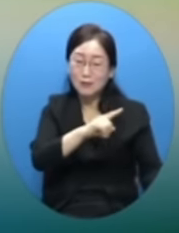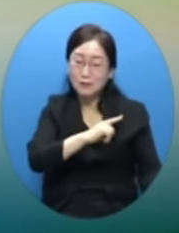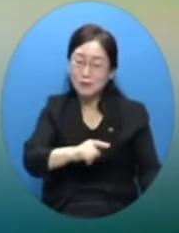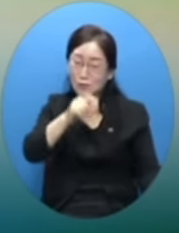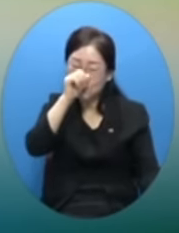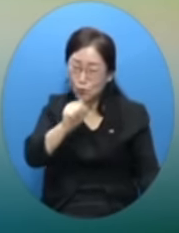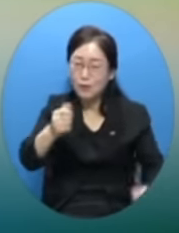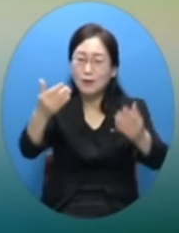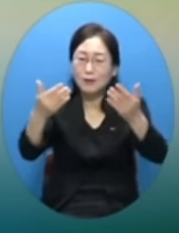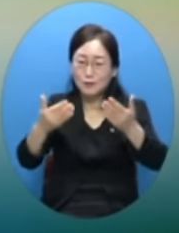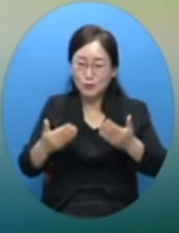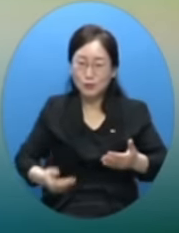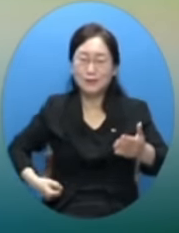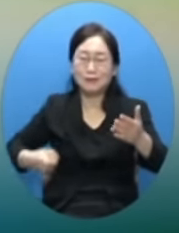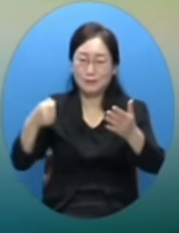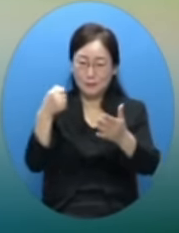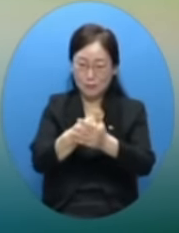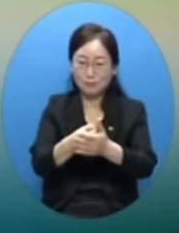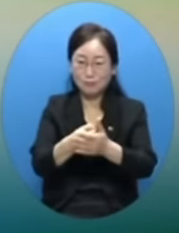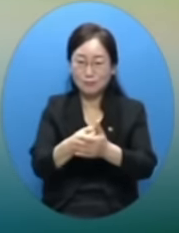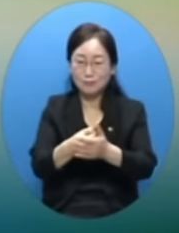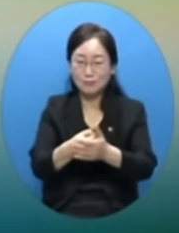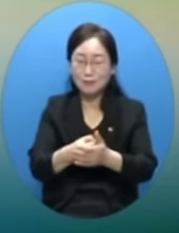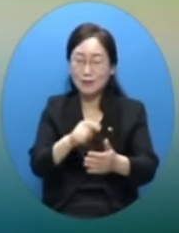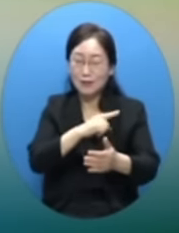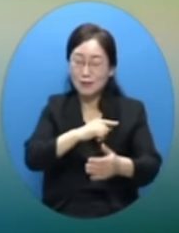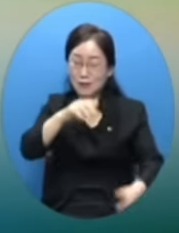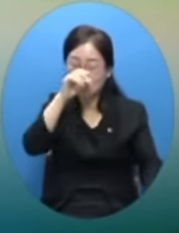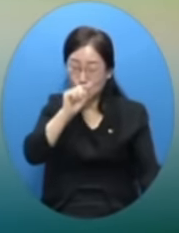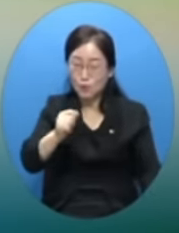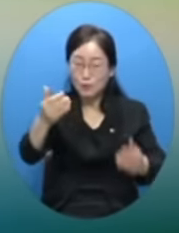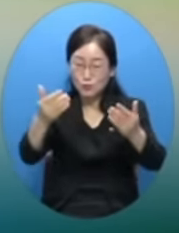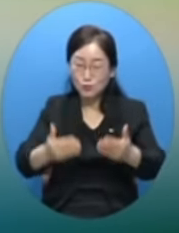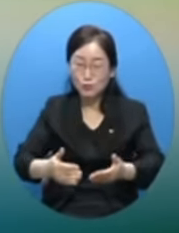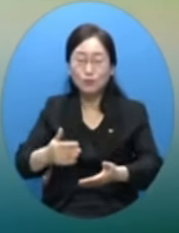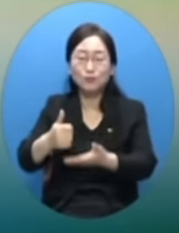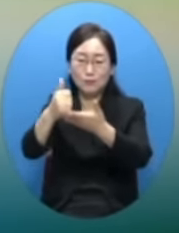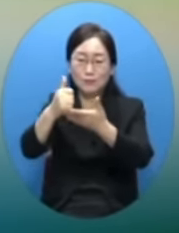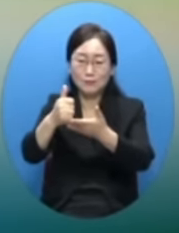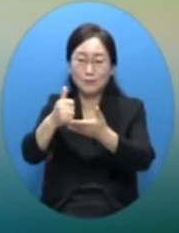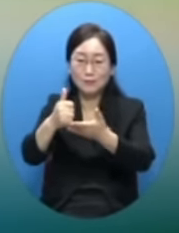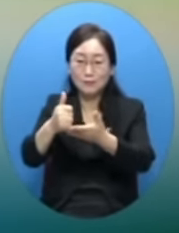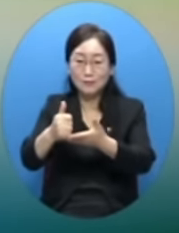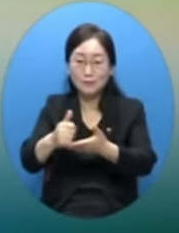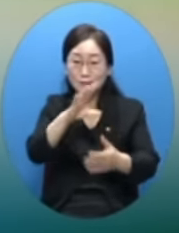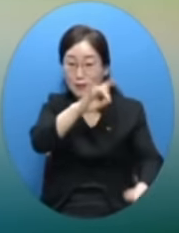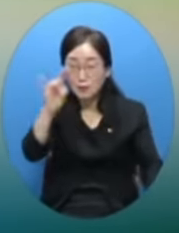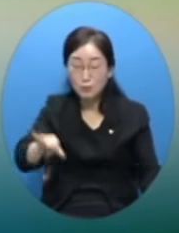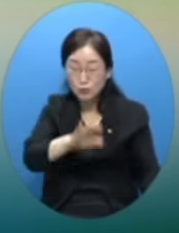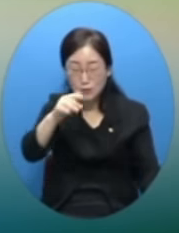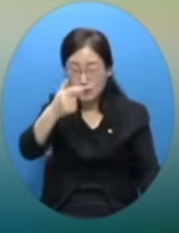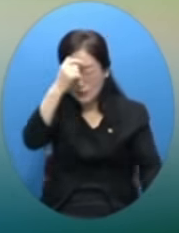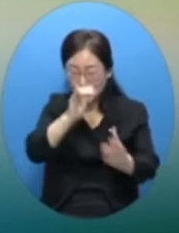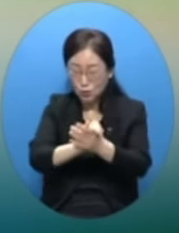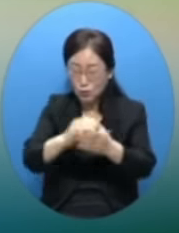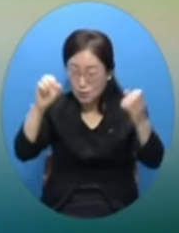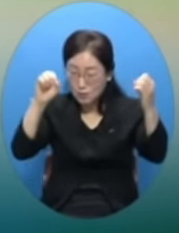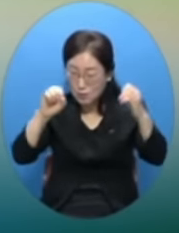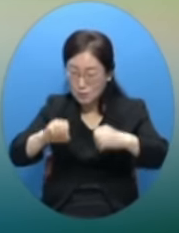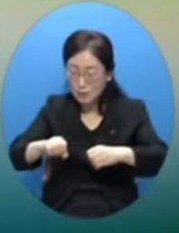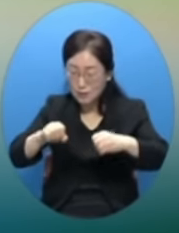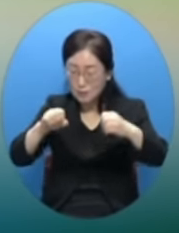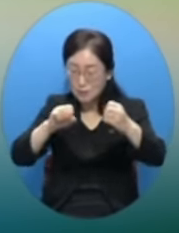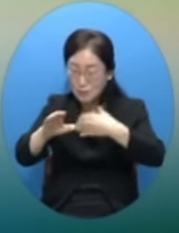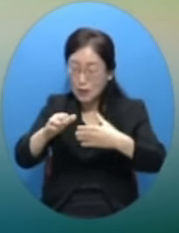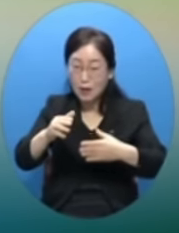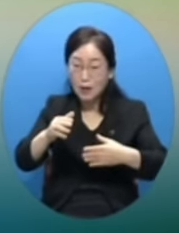것을 주시기로 작정하셨고 가장 선한 것을 주시는 분이십니다. 때로 우리의 기도가 응답되지 않아 원망하고 낙심이